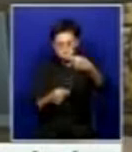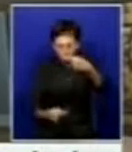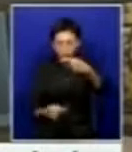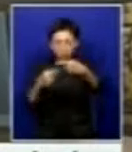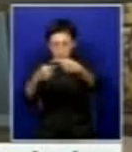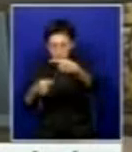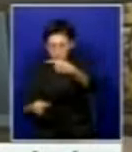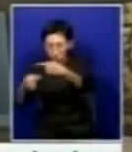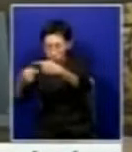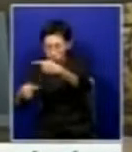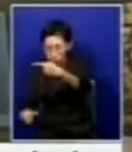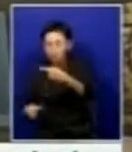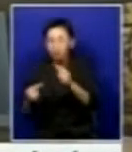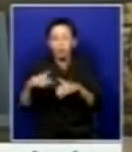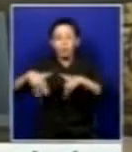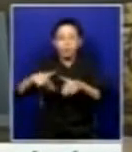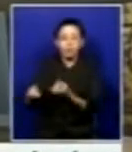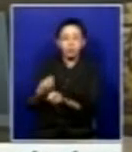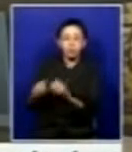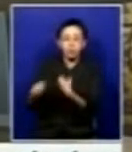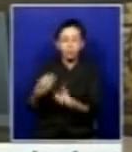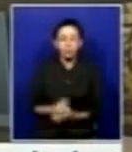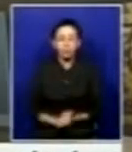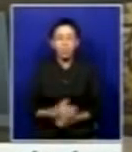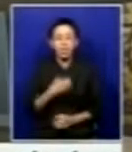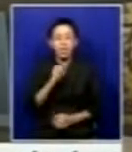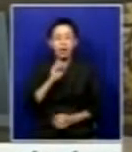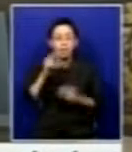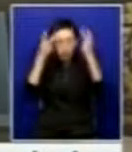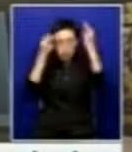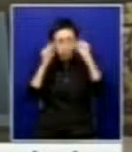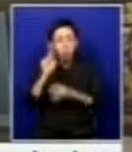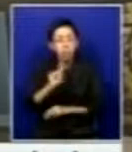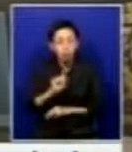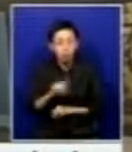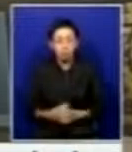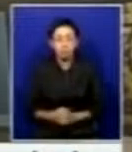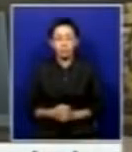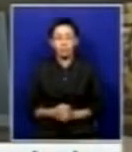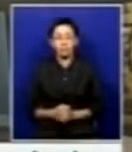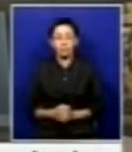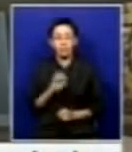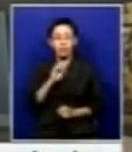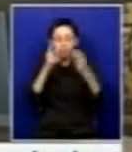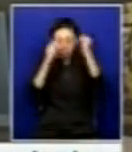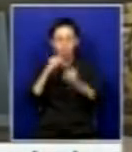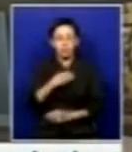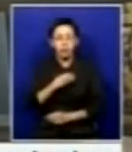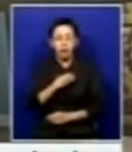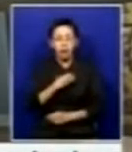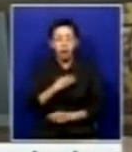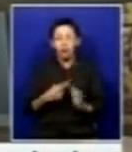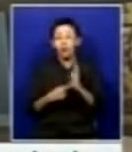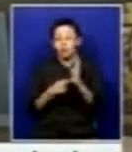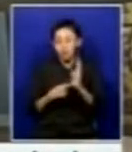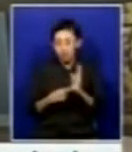ตัวอย่างที่พี่น้องประชาชนส่งเข้ามาอยากจะบอกกับท่านนายกรัฐมนตรีมีเยอะมากครับเช่นตัวอย่าง